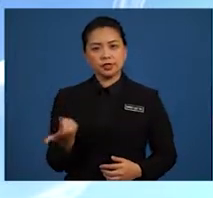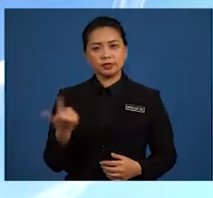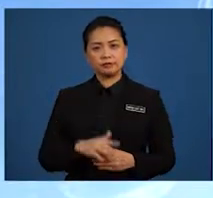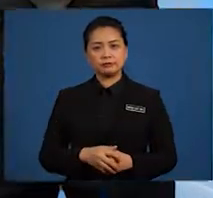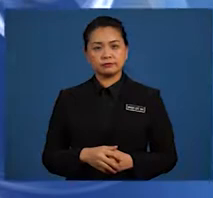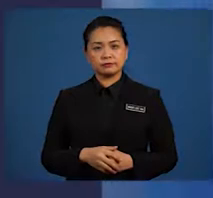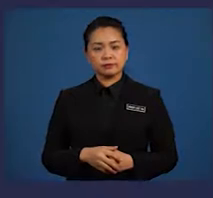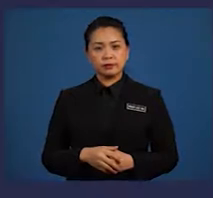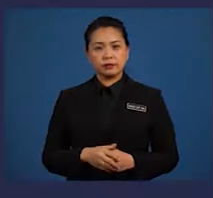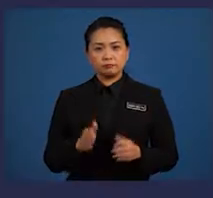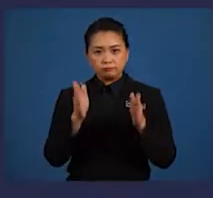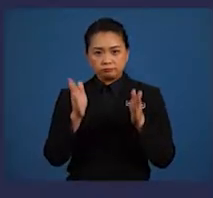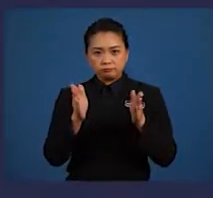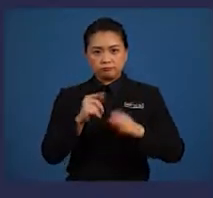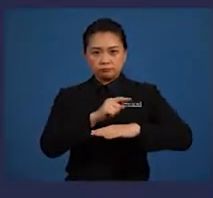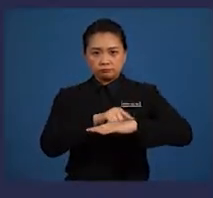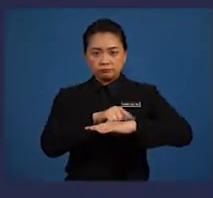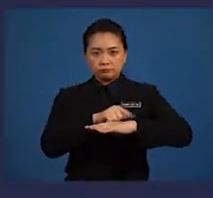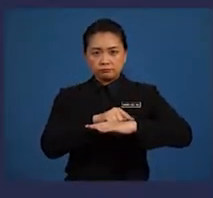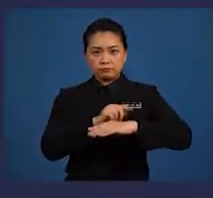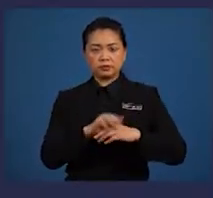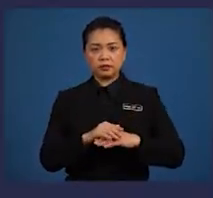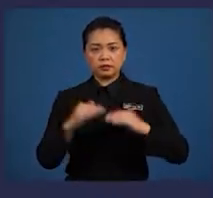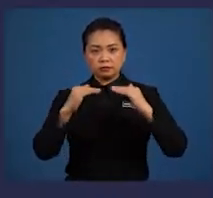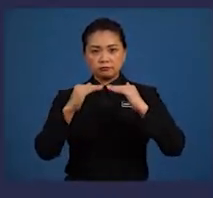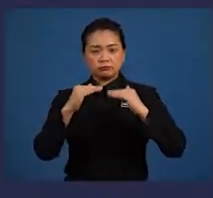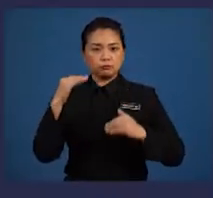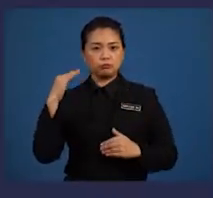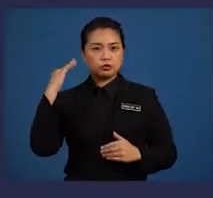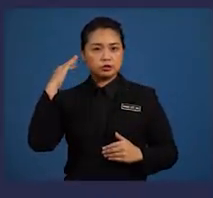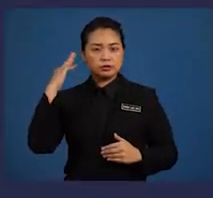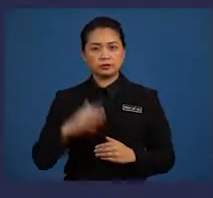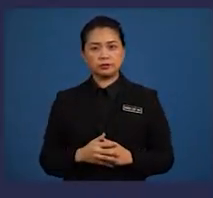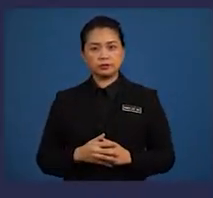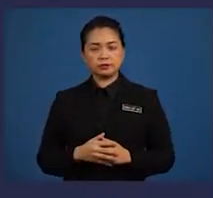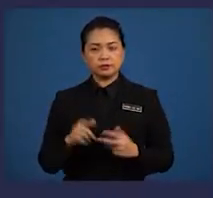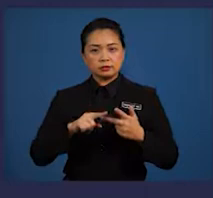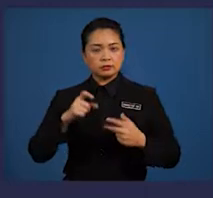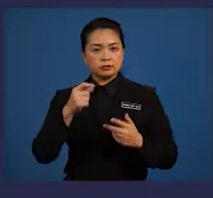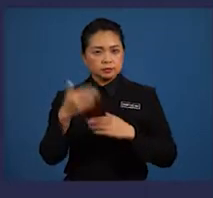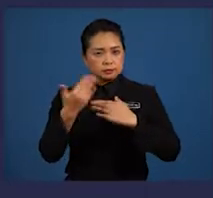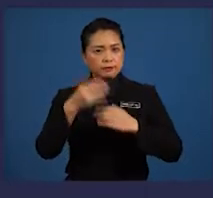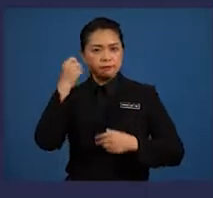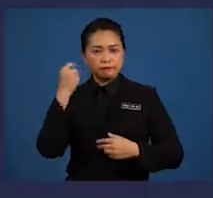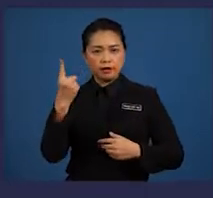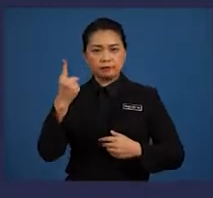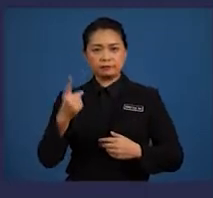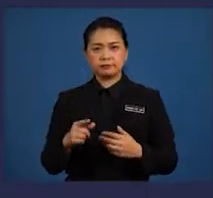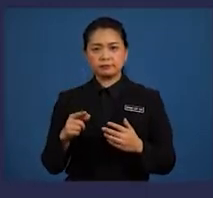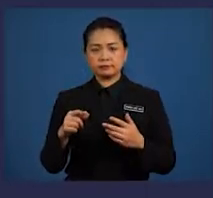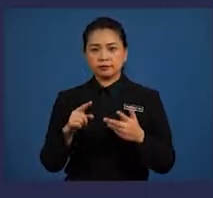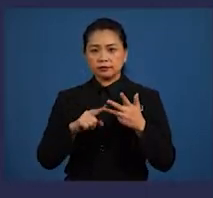lain seperti tempo atau audio keseimbangan bunyi mudah dipahami dan